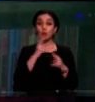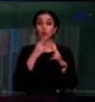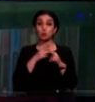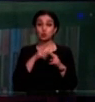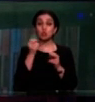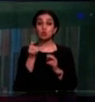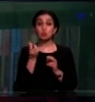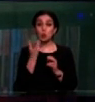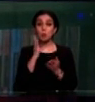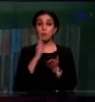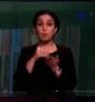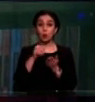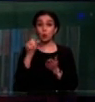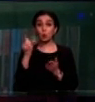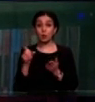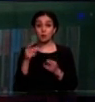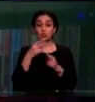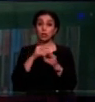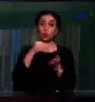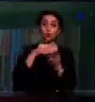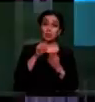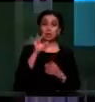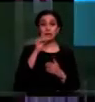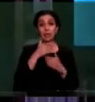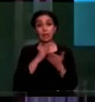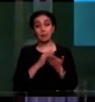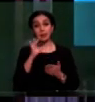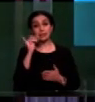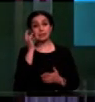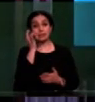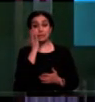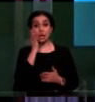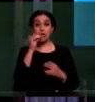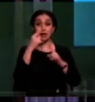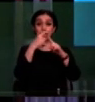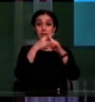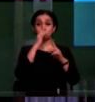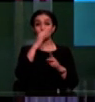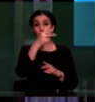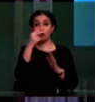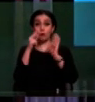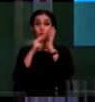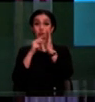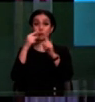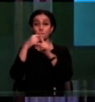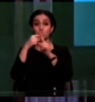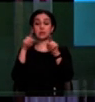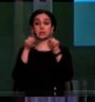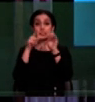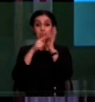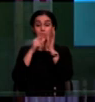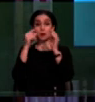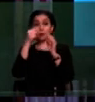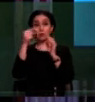находим, сколько покупателей купили и хлеб, и сахар. Это x. x будет равен 8 плюс 7 минус